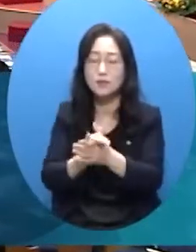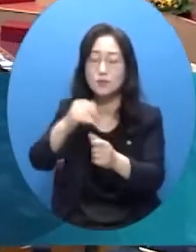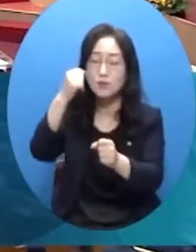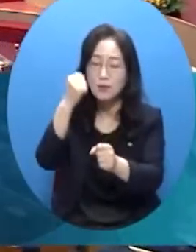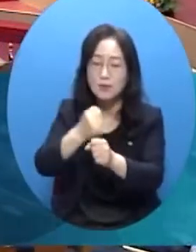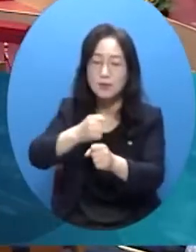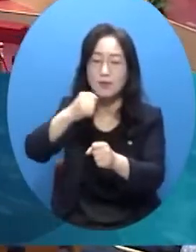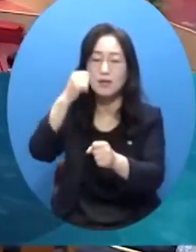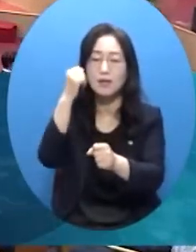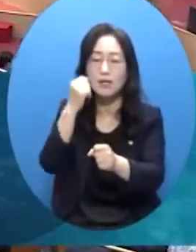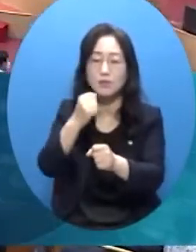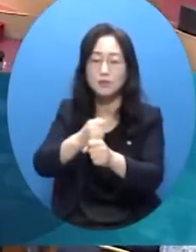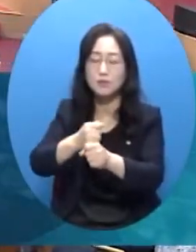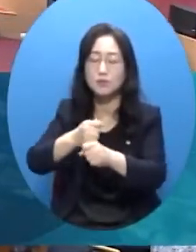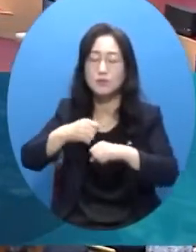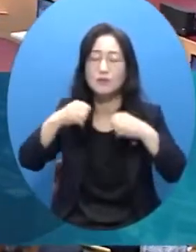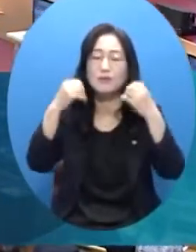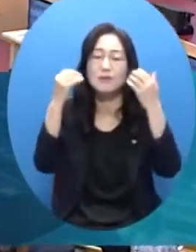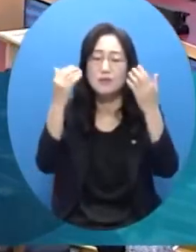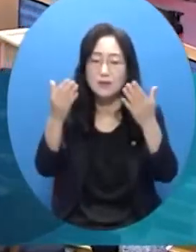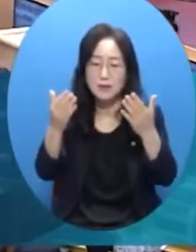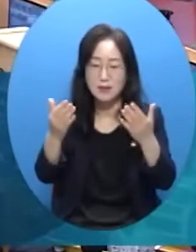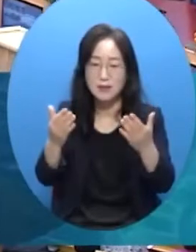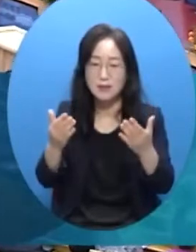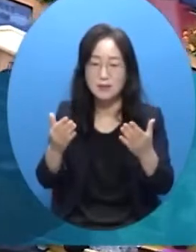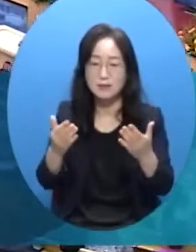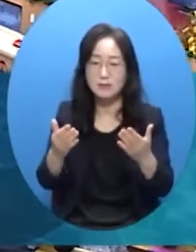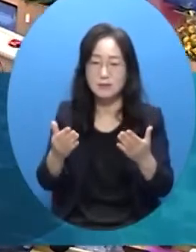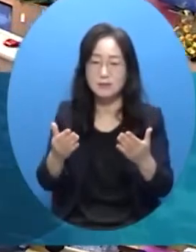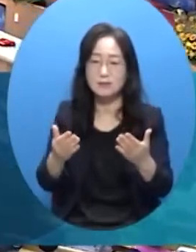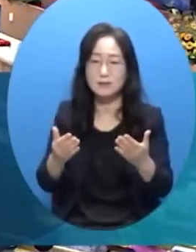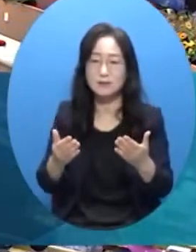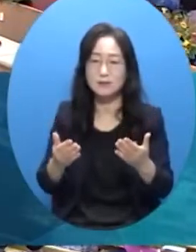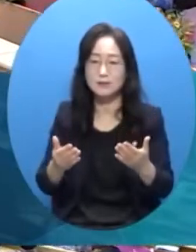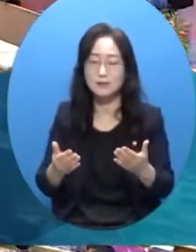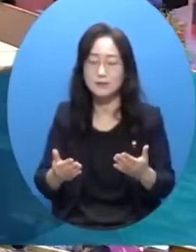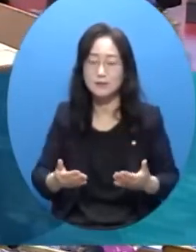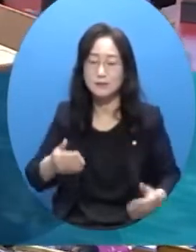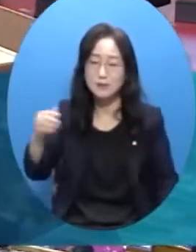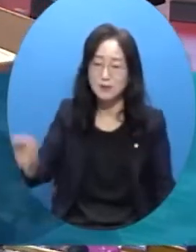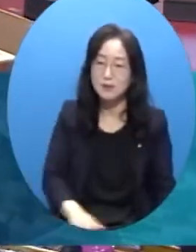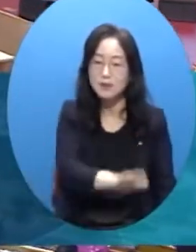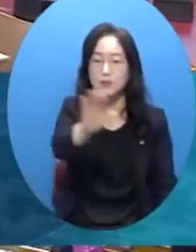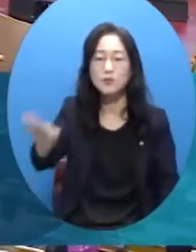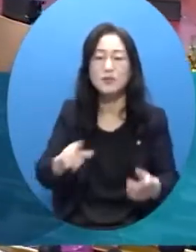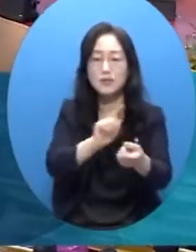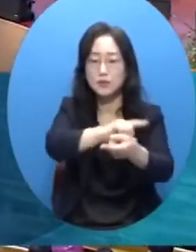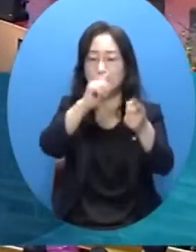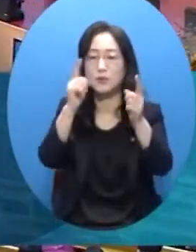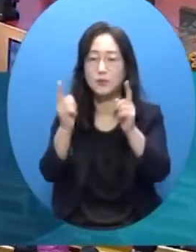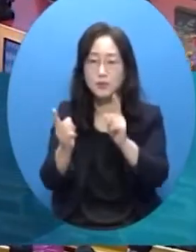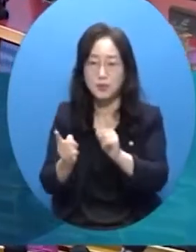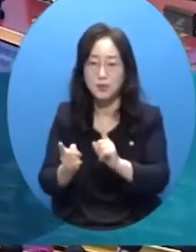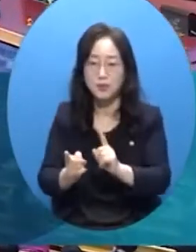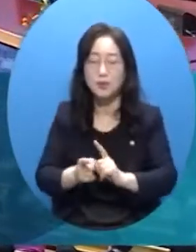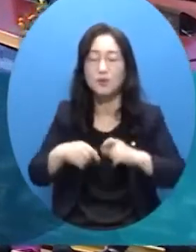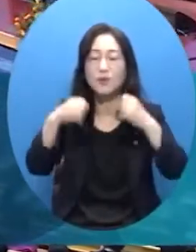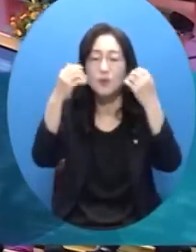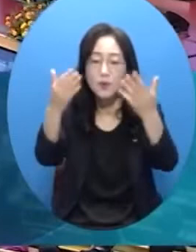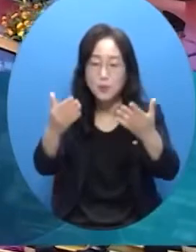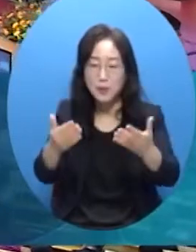옛말에 어버이 사라질 때 효도를 다하라 그랬습니다. 부모님을 사랑하고